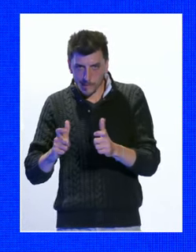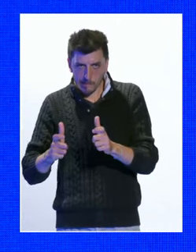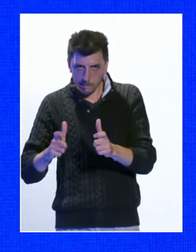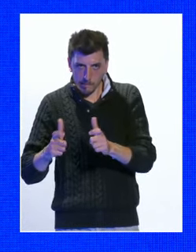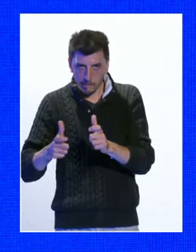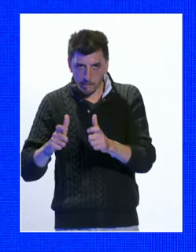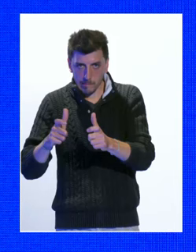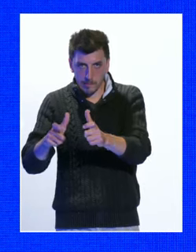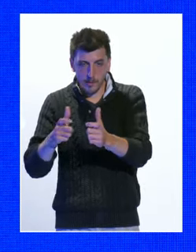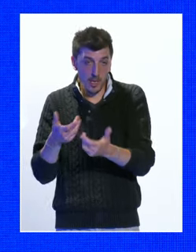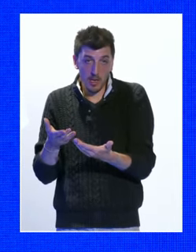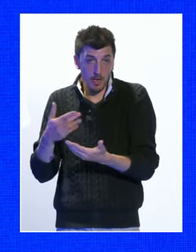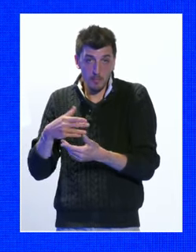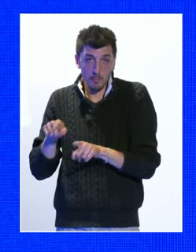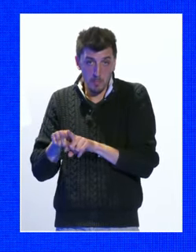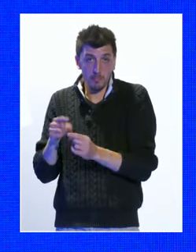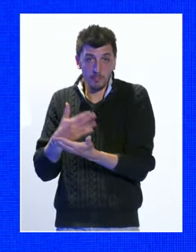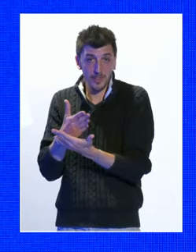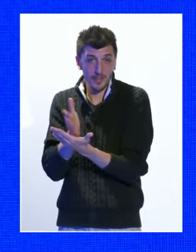encore, la division et l'échec.